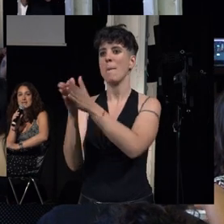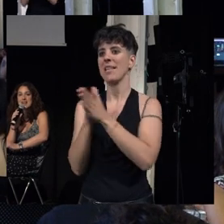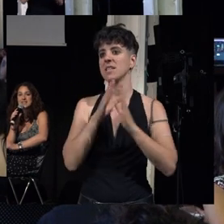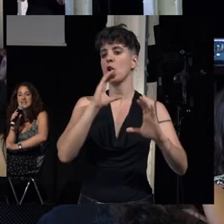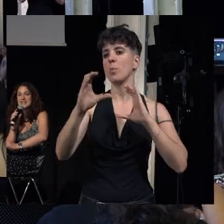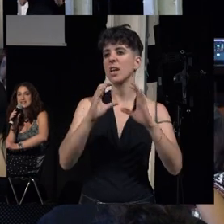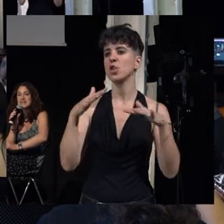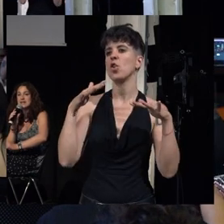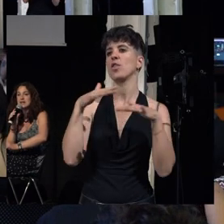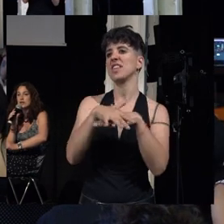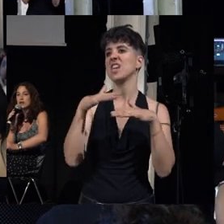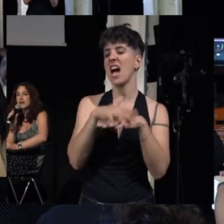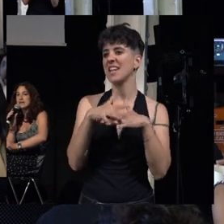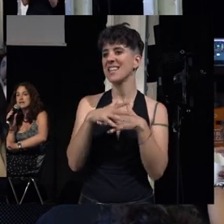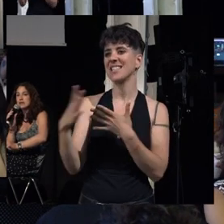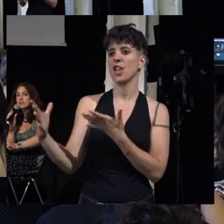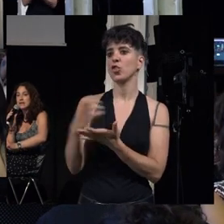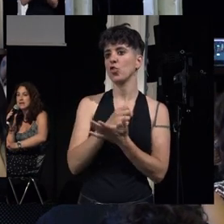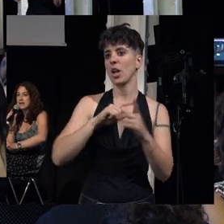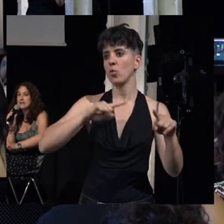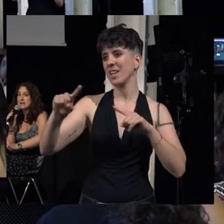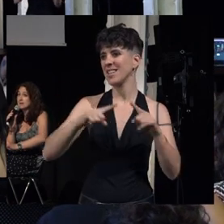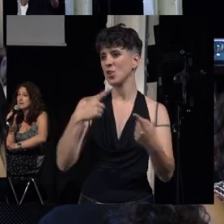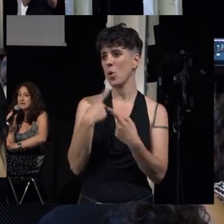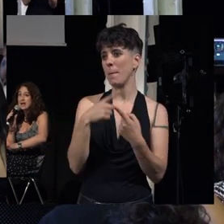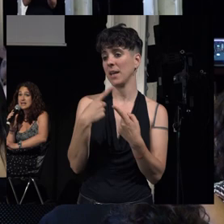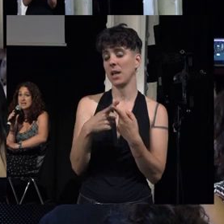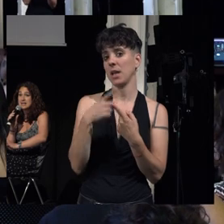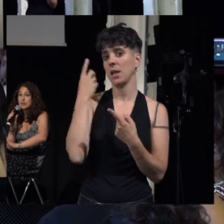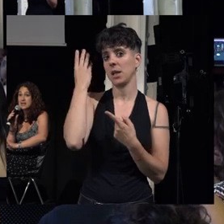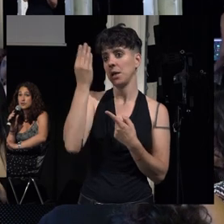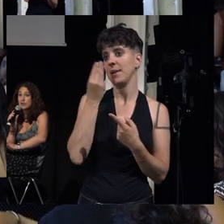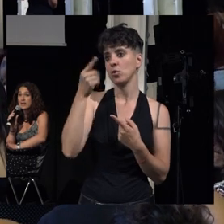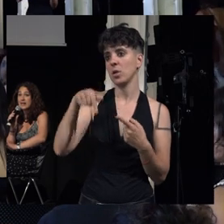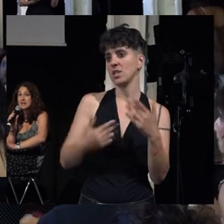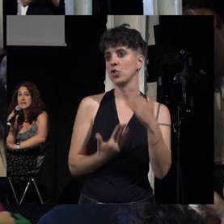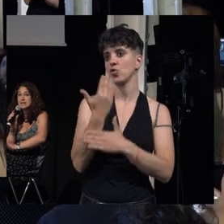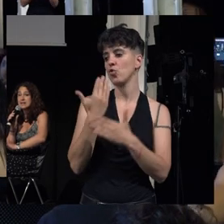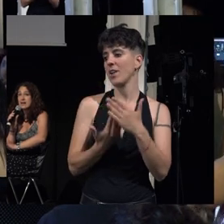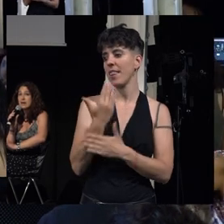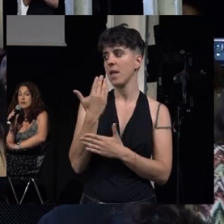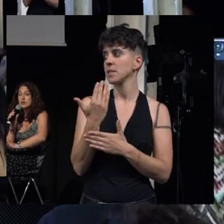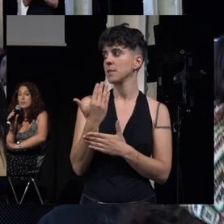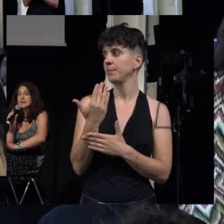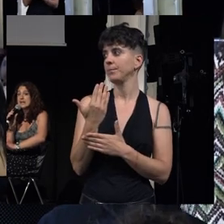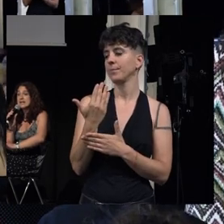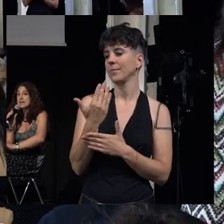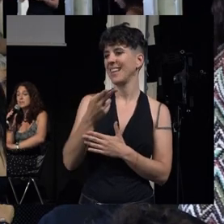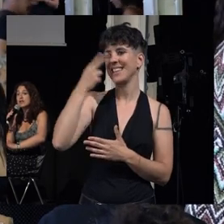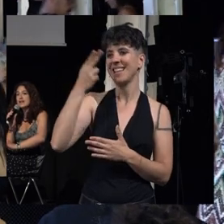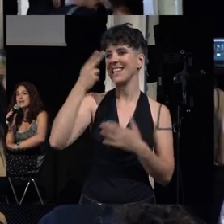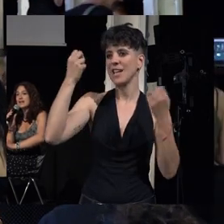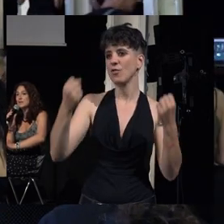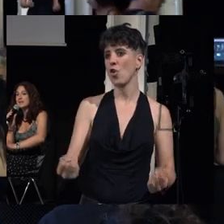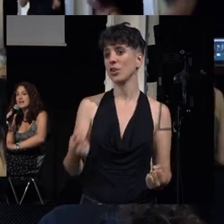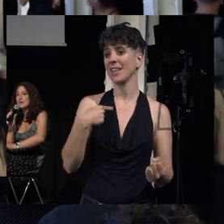comunicació, de xarxes i a tota l'organització, perquè crec que estan sent unes jornades superinteressants,